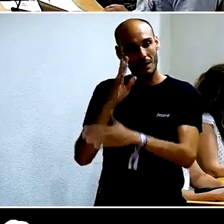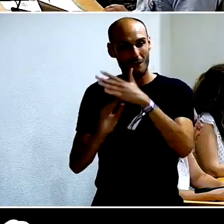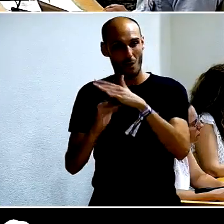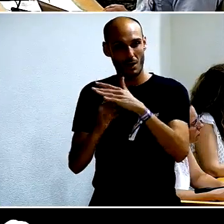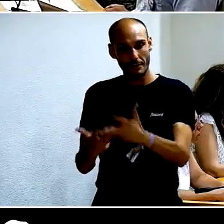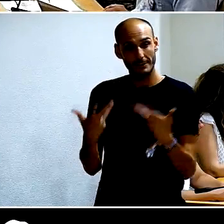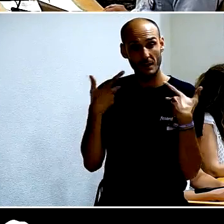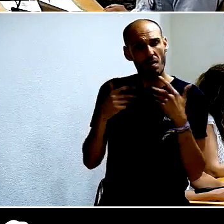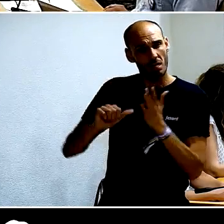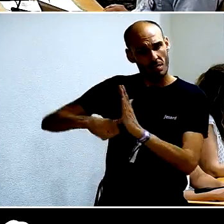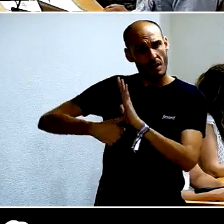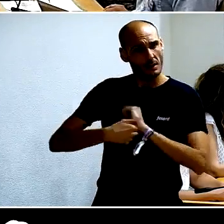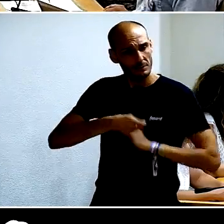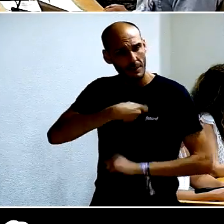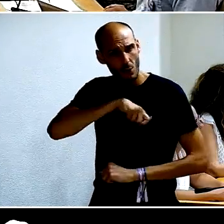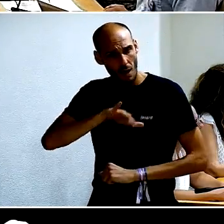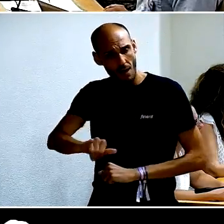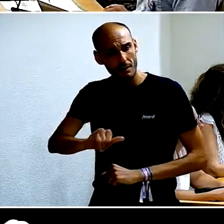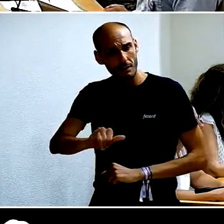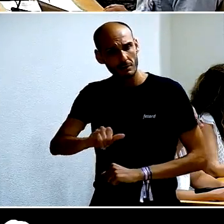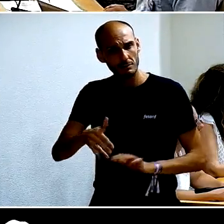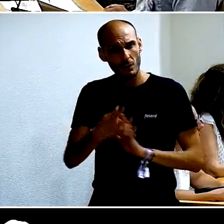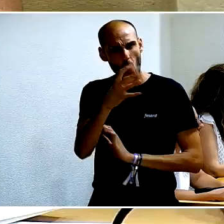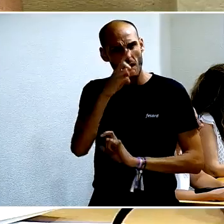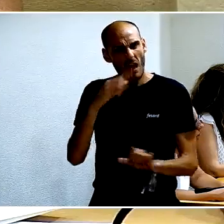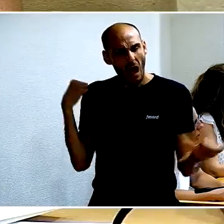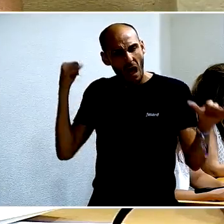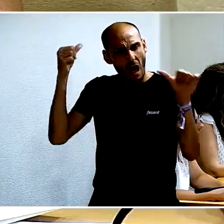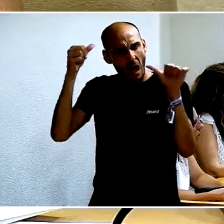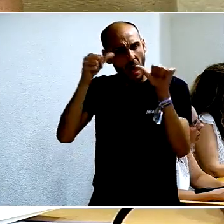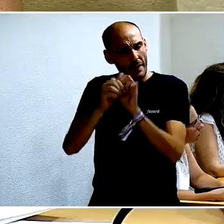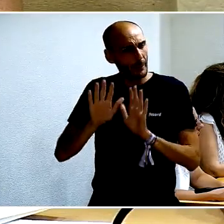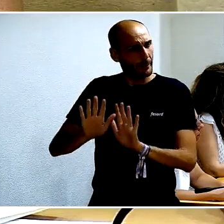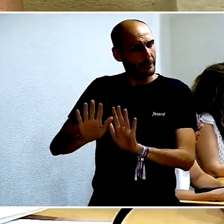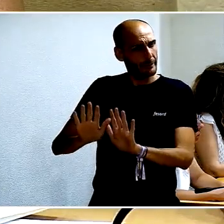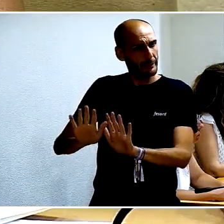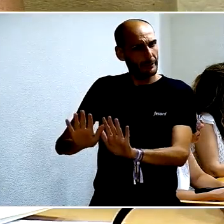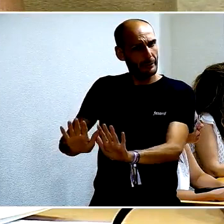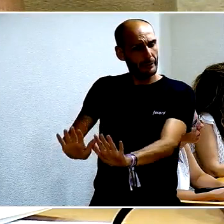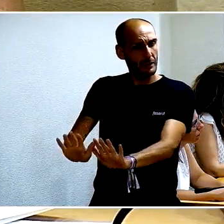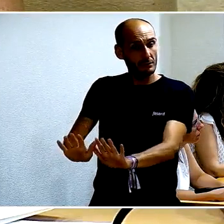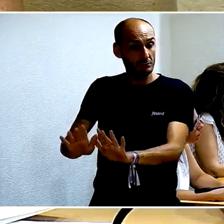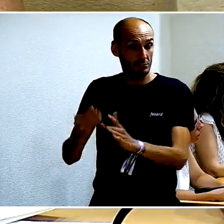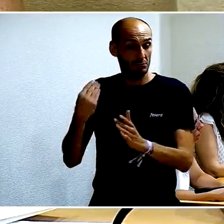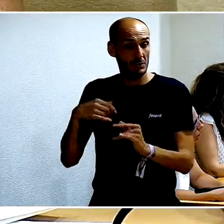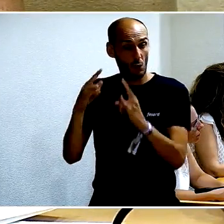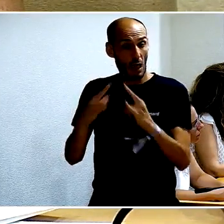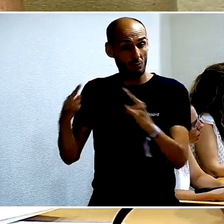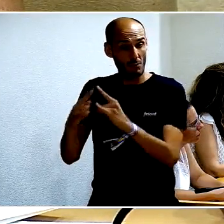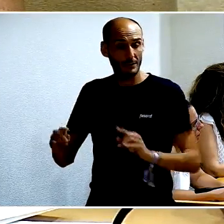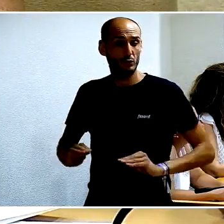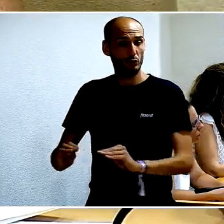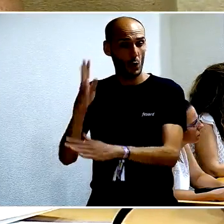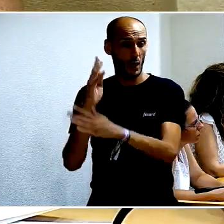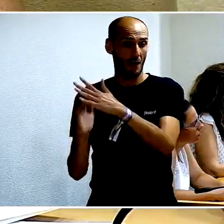DNI espanyol i ja fa 40 anys que viuen en l'exili, en els campaments de refugiats en Tindouf, en Algèria. Més